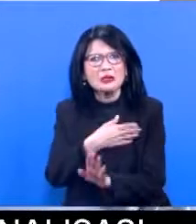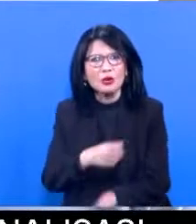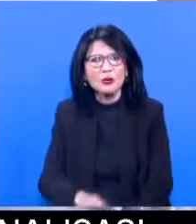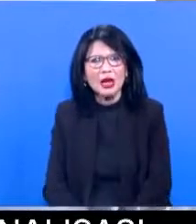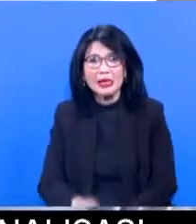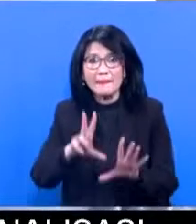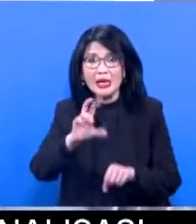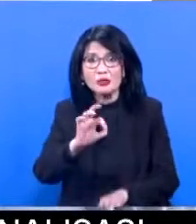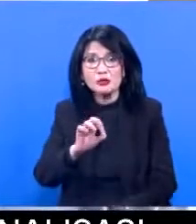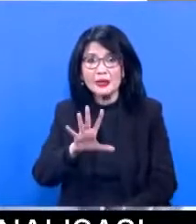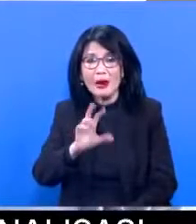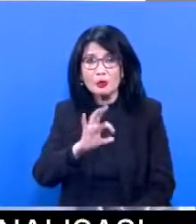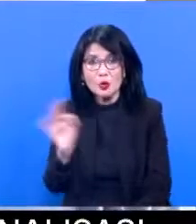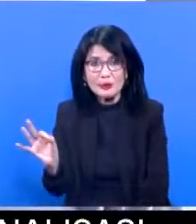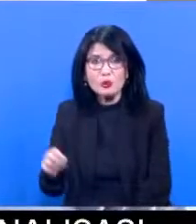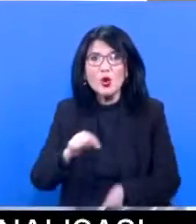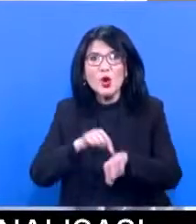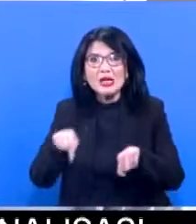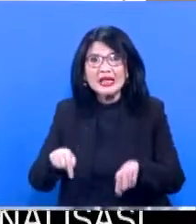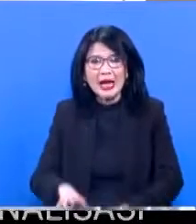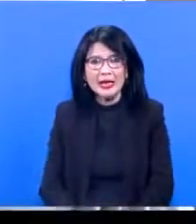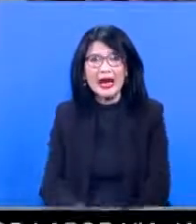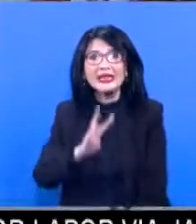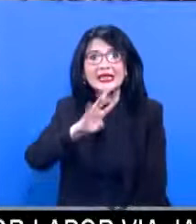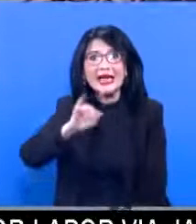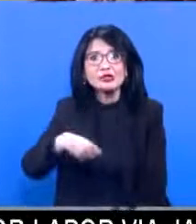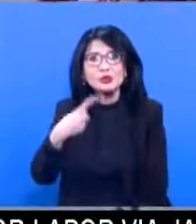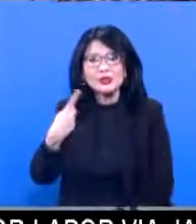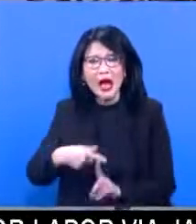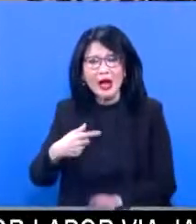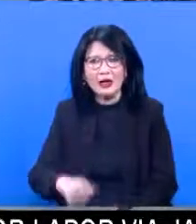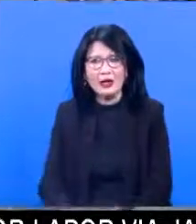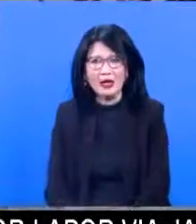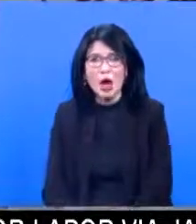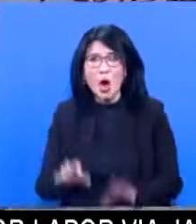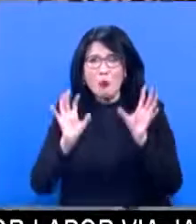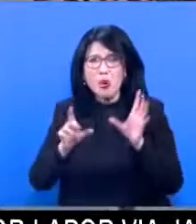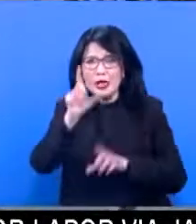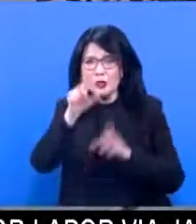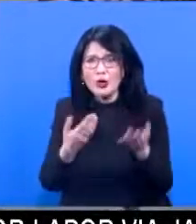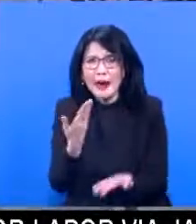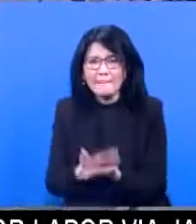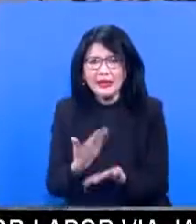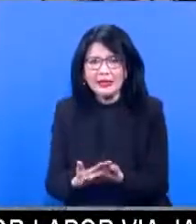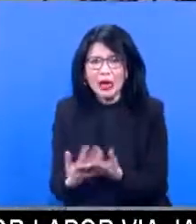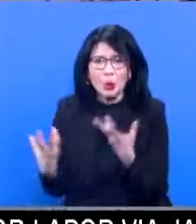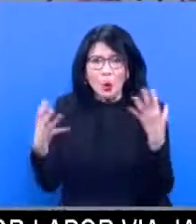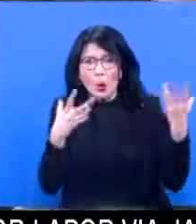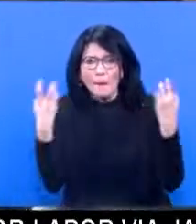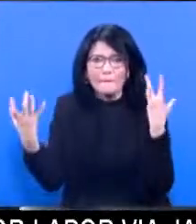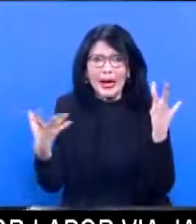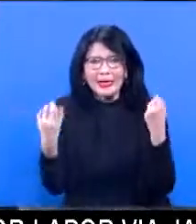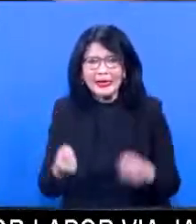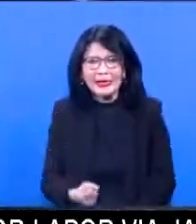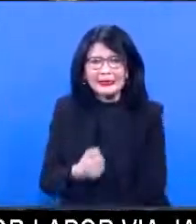sekitar 850, sekarang sudah tembus di angka 3 juta. Tingginya permintaan ini imbas kepanikan warga yang khawatir